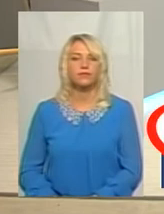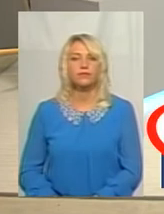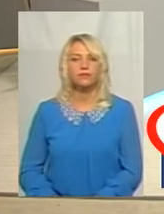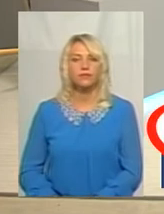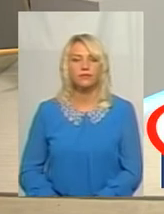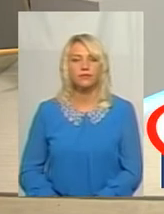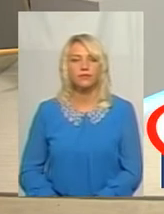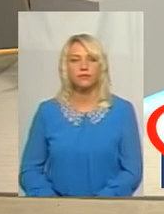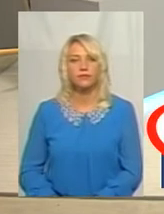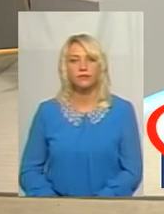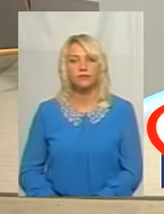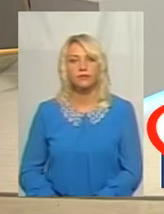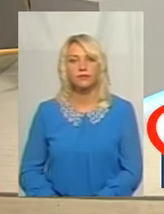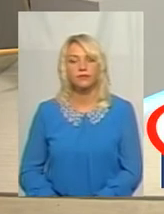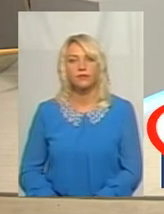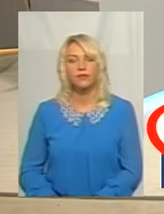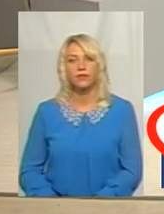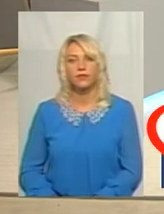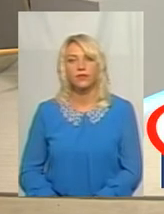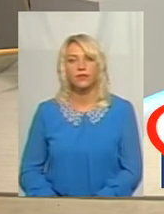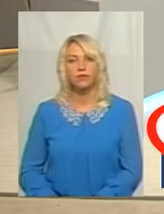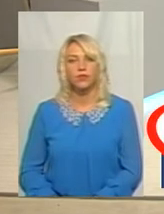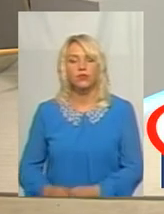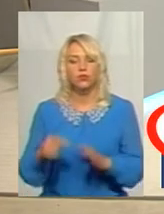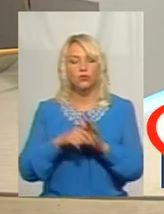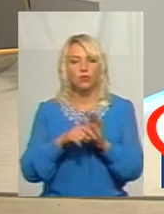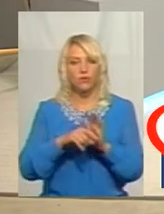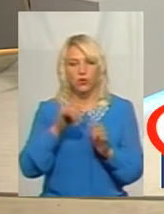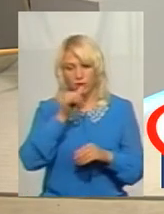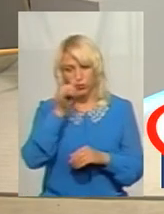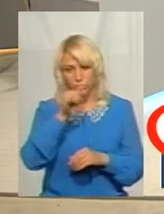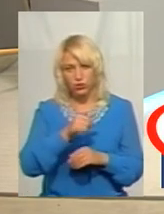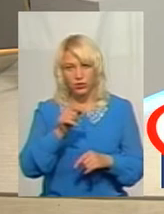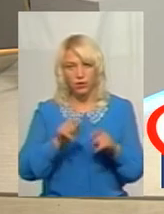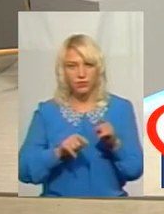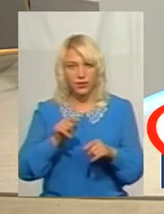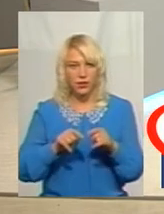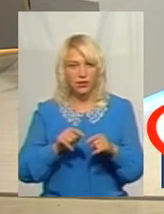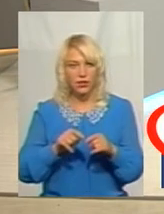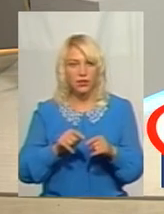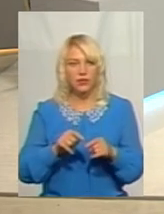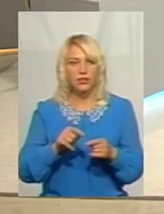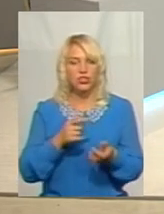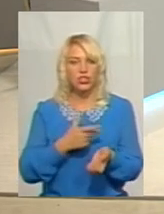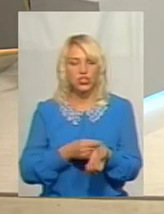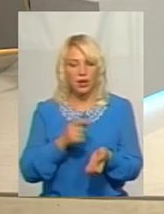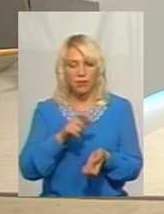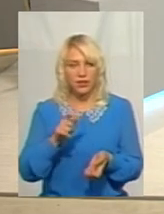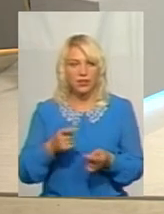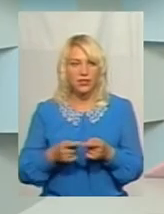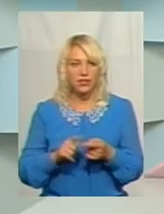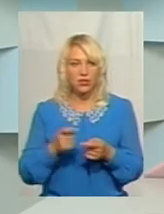Оксана. Так, звичайно, стосовно недопущення дітей, які не є щепленими, це вже